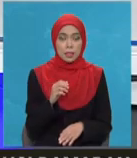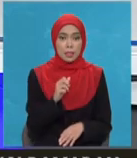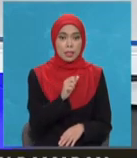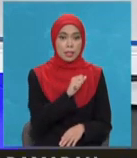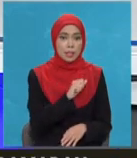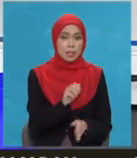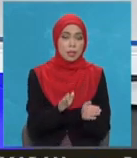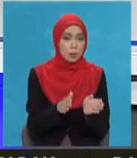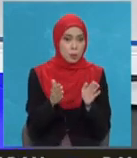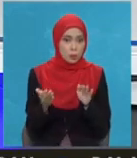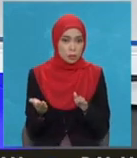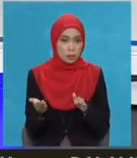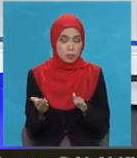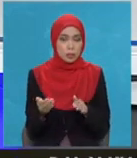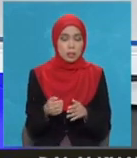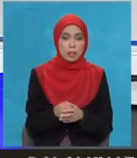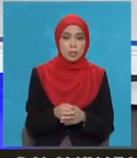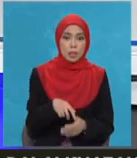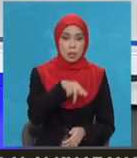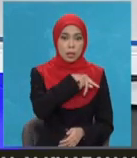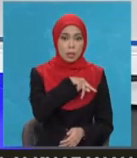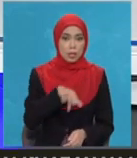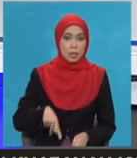almarhum dulu yang teramat Mulia